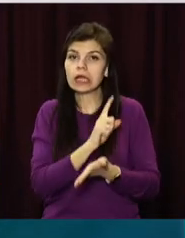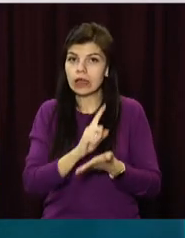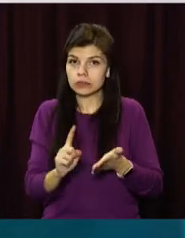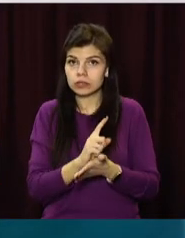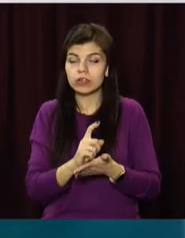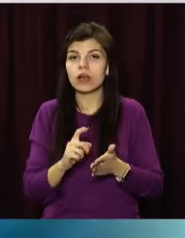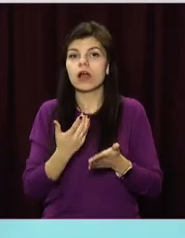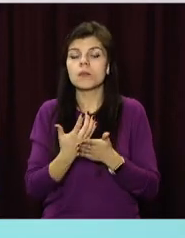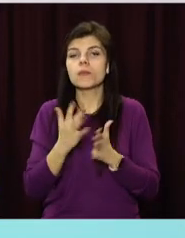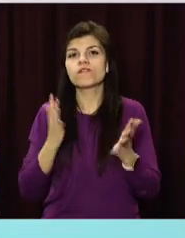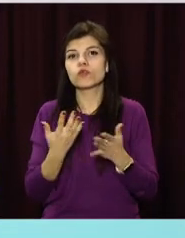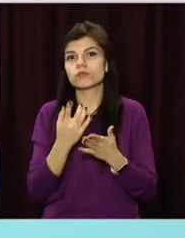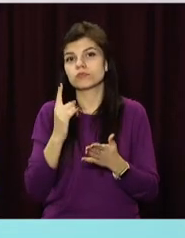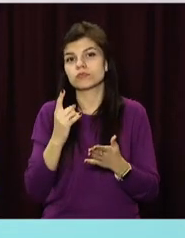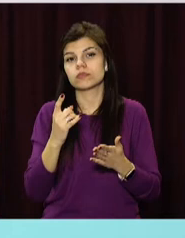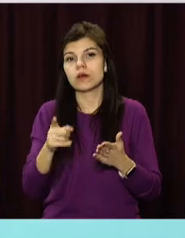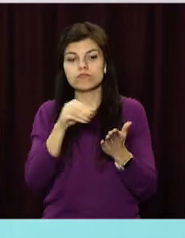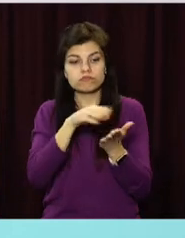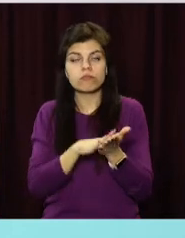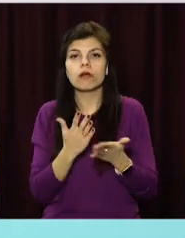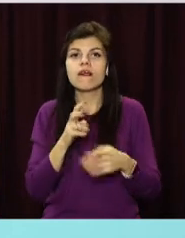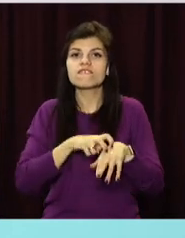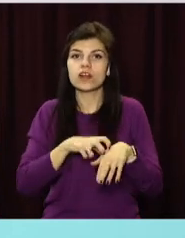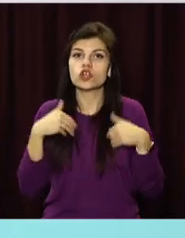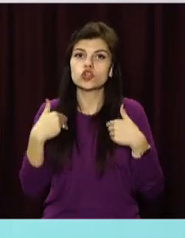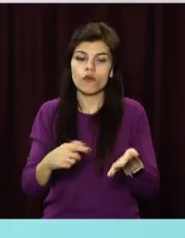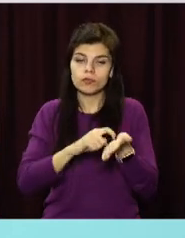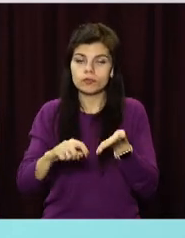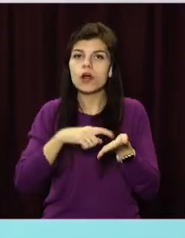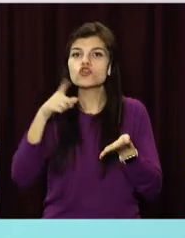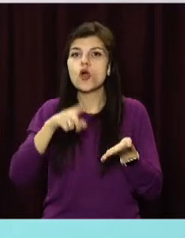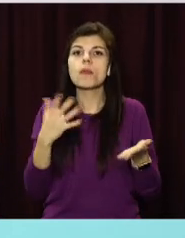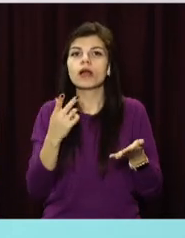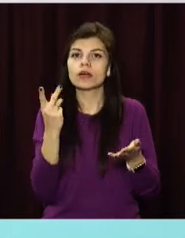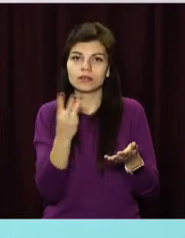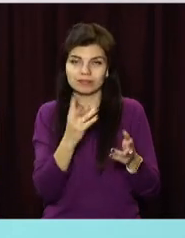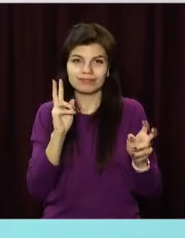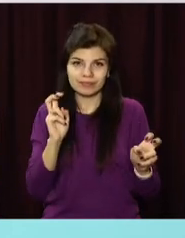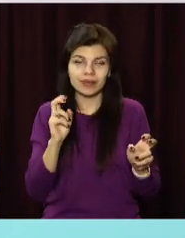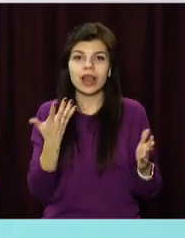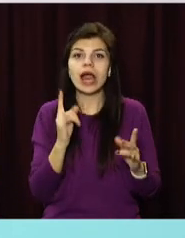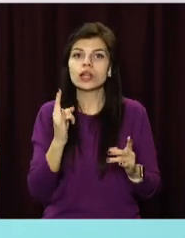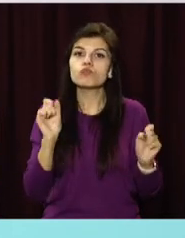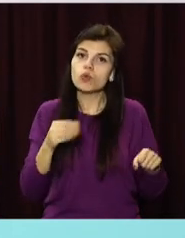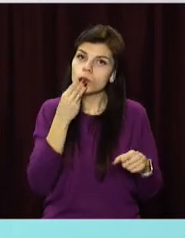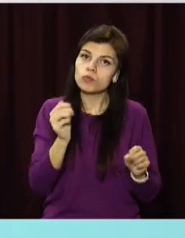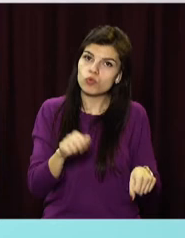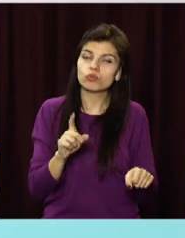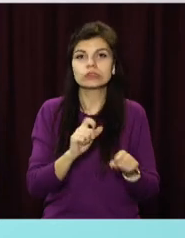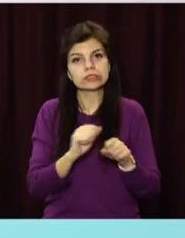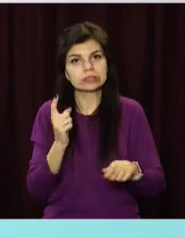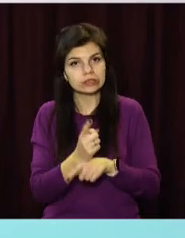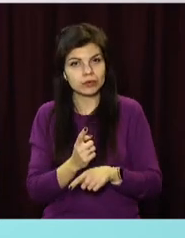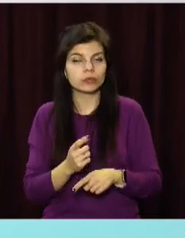харчування із виключенням, де прописано рекомендації власне в цій довідці, так, які страви необхідно такій дитині можна давати, які